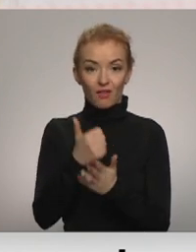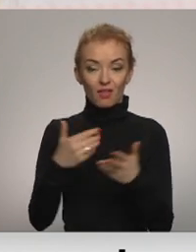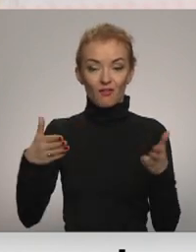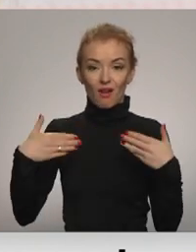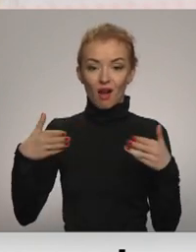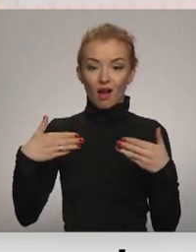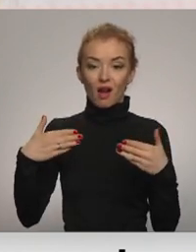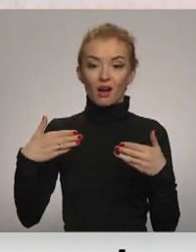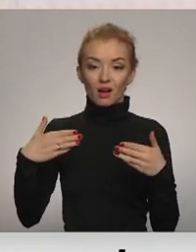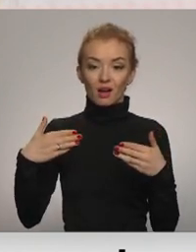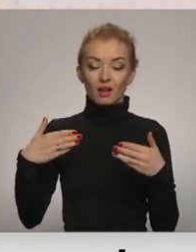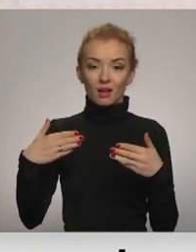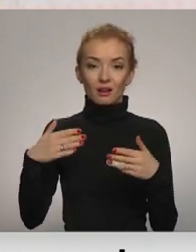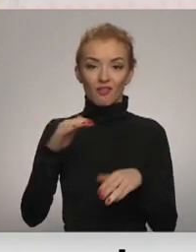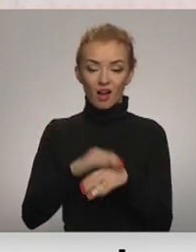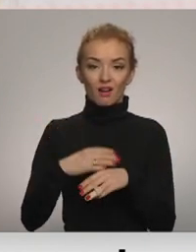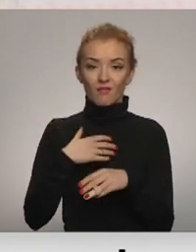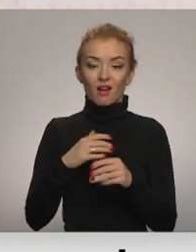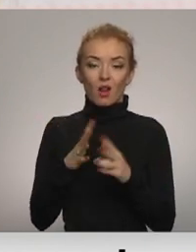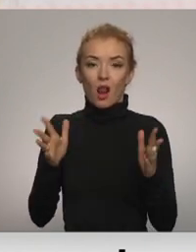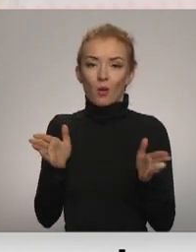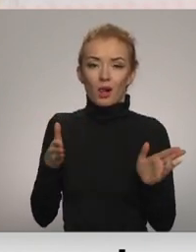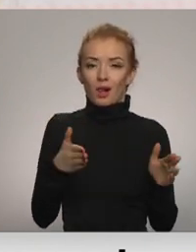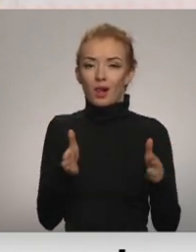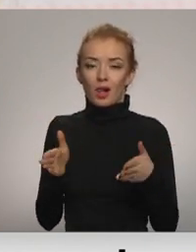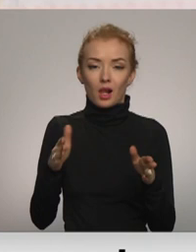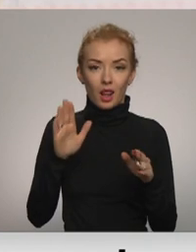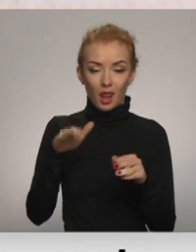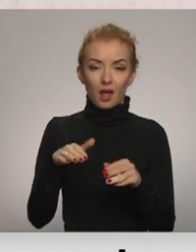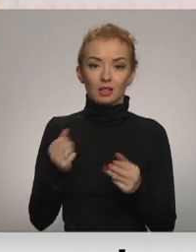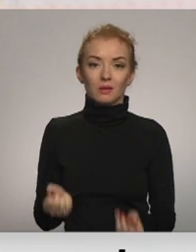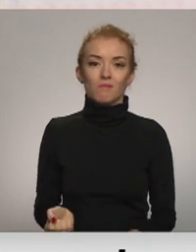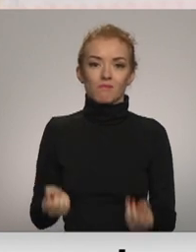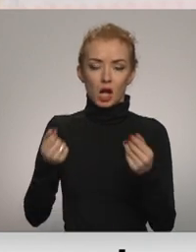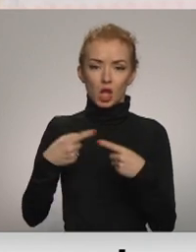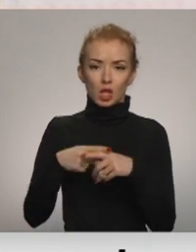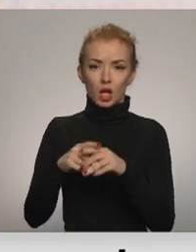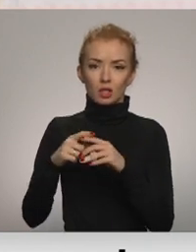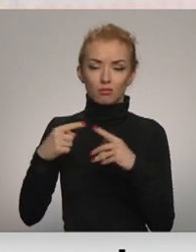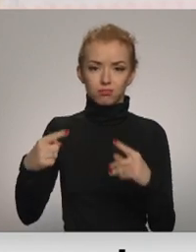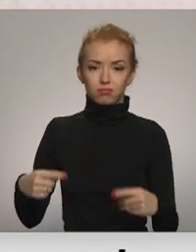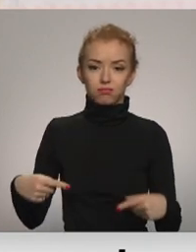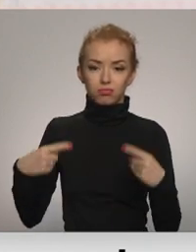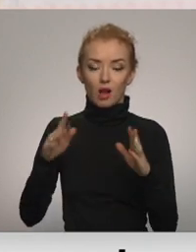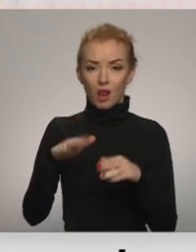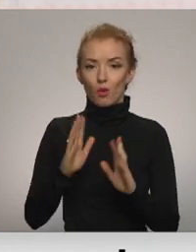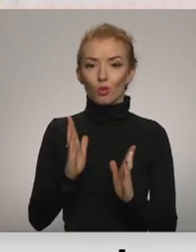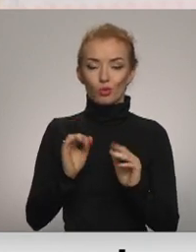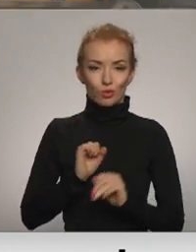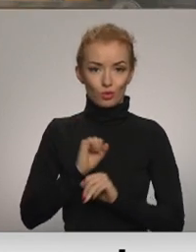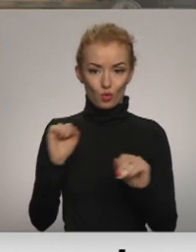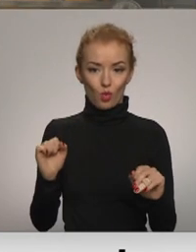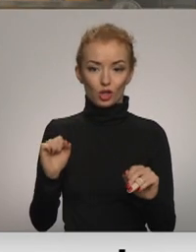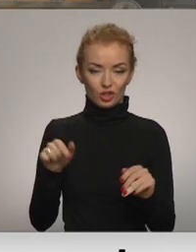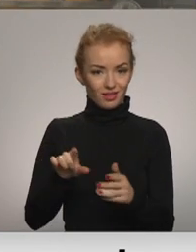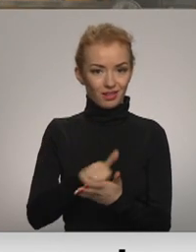kas prasa stipri lielāku koordināciju. Lai tīri smagā tehnikā kustoties šeit, lai būtu drošība, kas